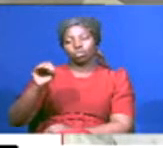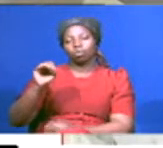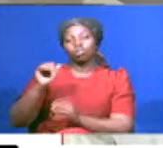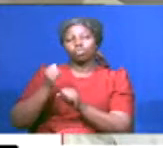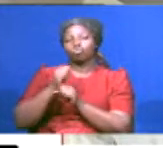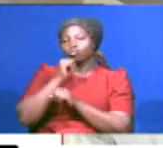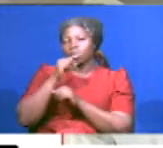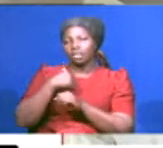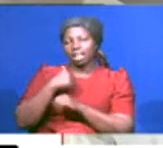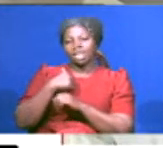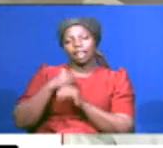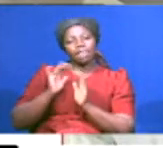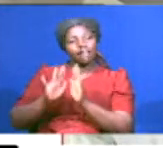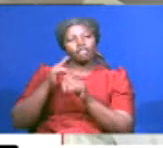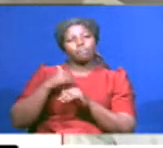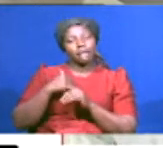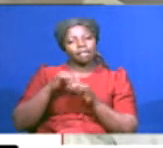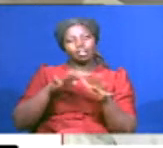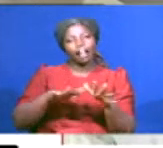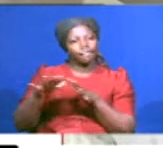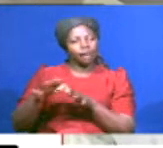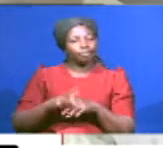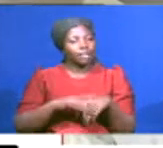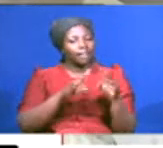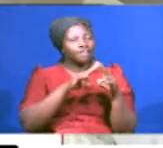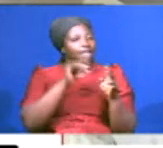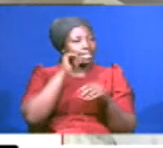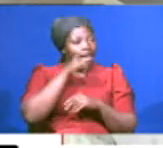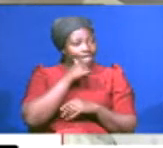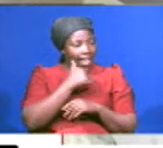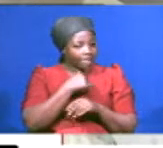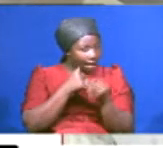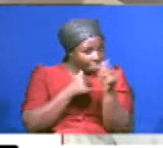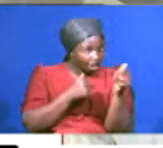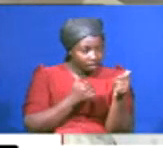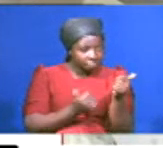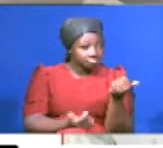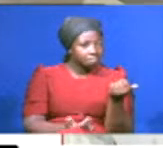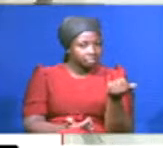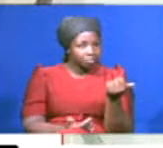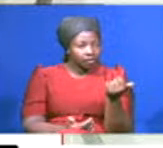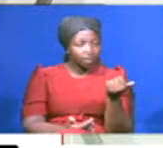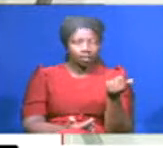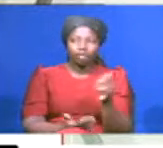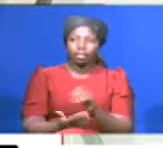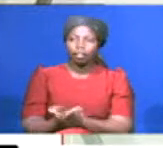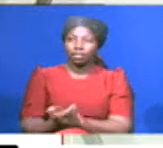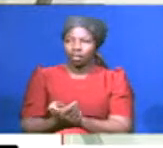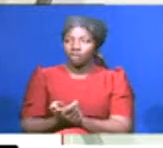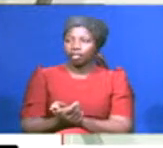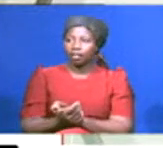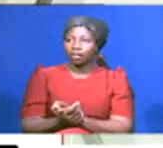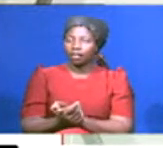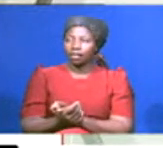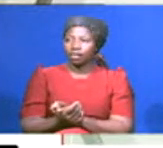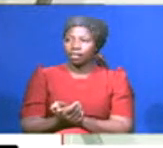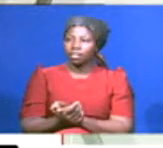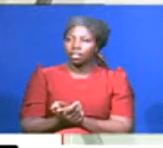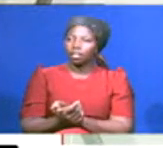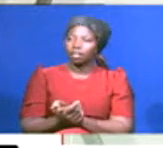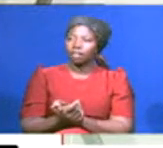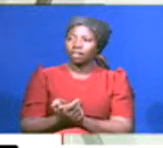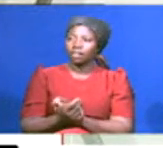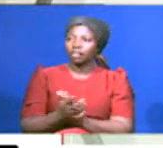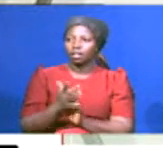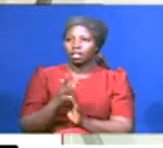nice, very nice. And the other one? Hey, Major. Kula na nasi shibi jamani ye, na